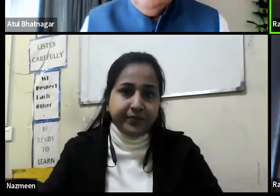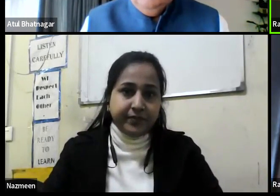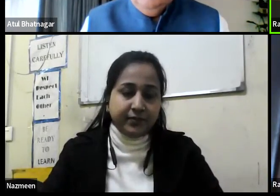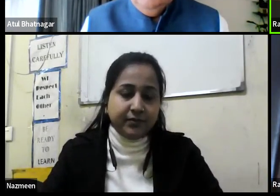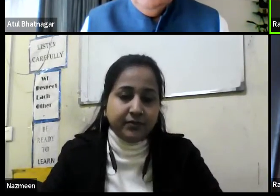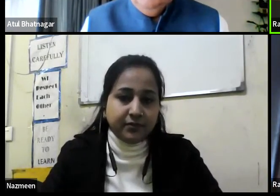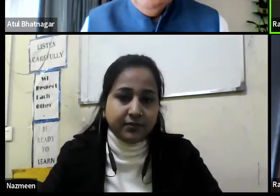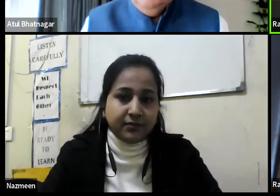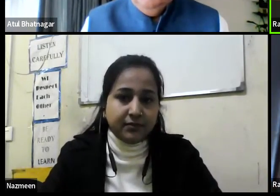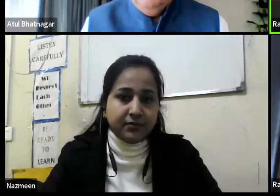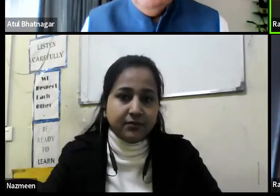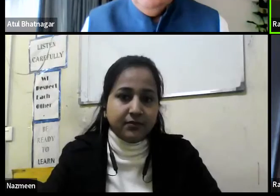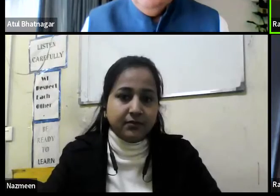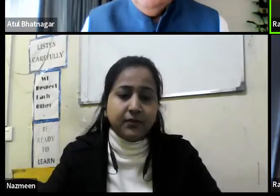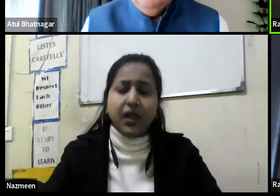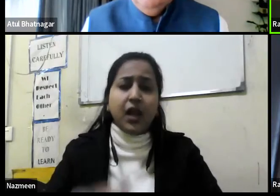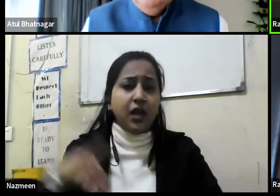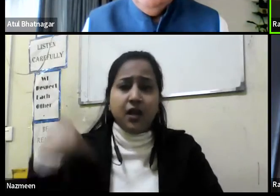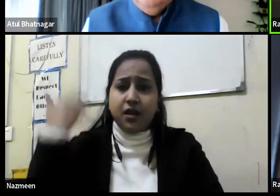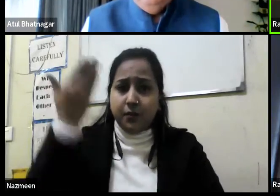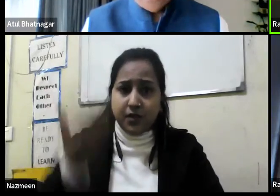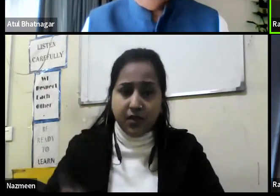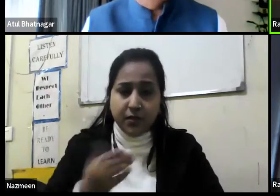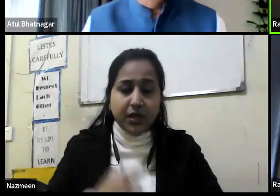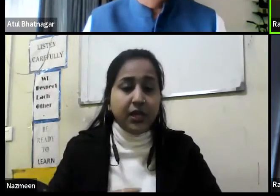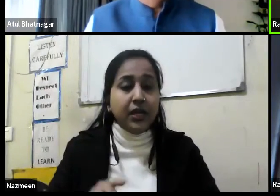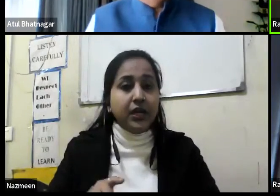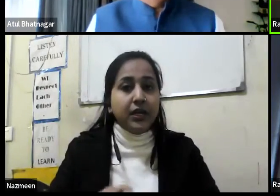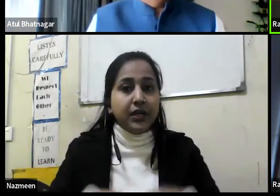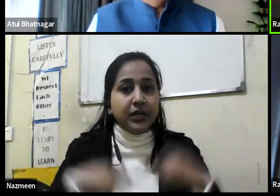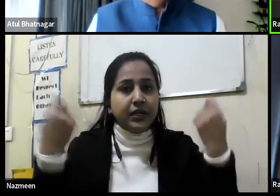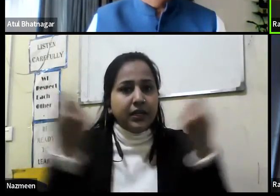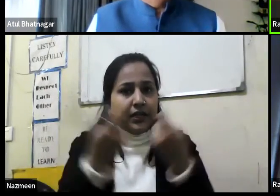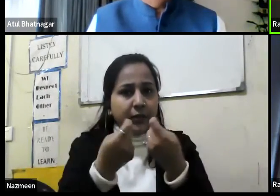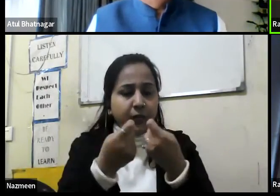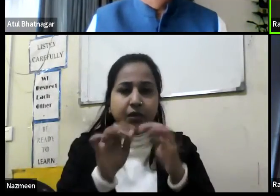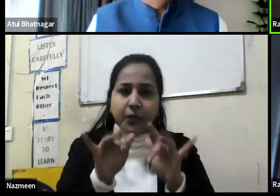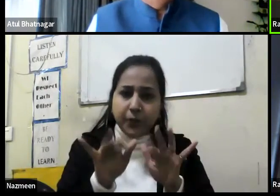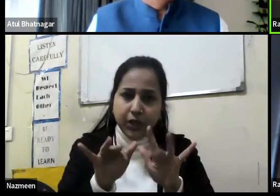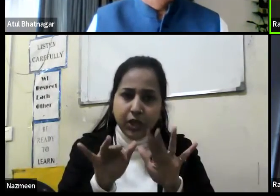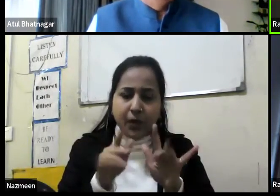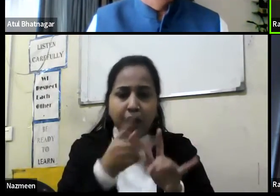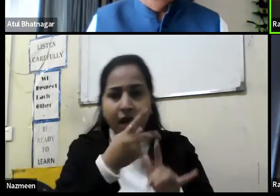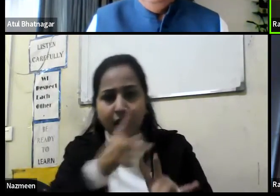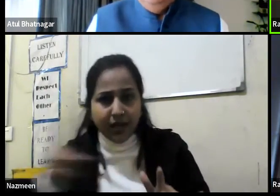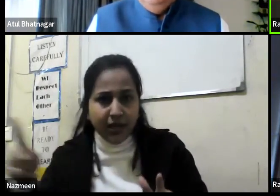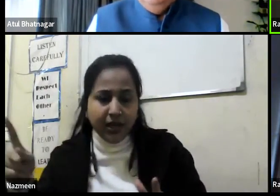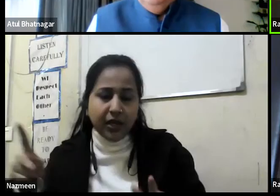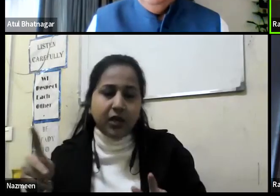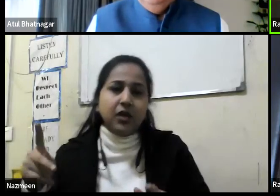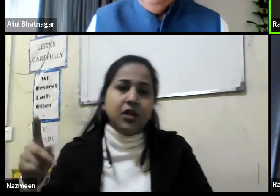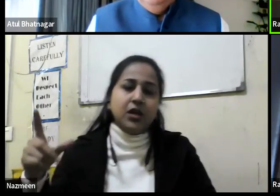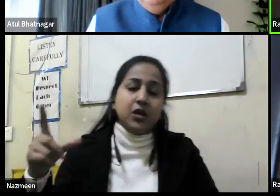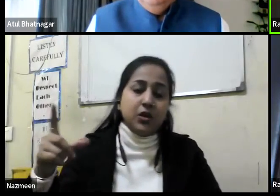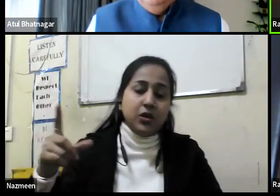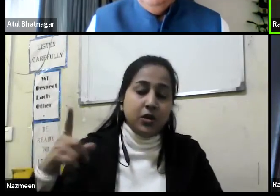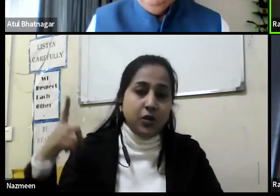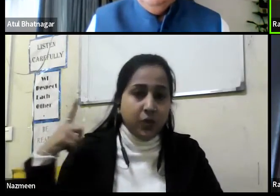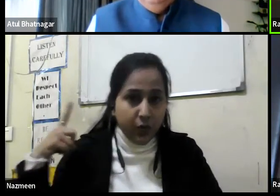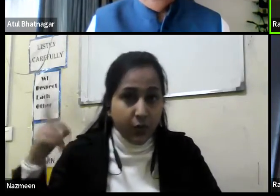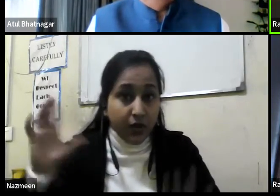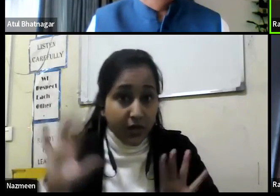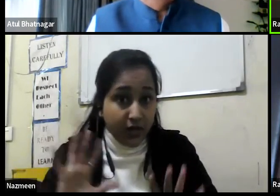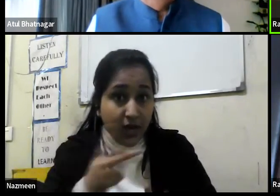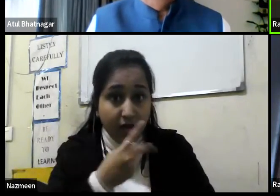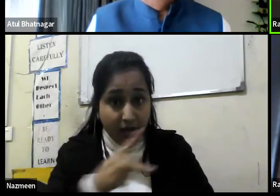So, अभी तक हमने थोड़ा टीम कंप्यूटर में पैसिव रोल किया, सपोर्ट किया, लाइक यू शेयर्ड ऑफिस है और